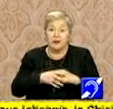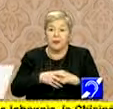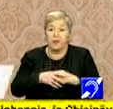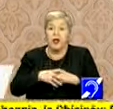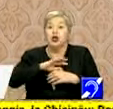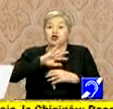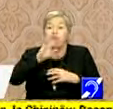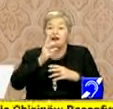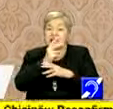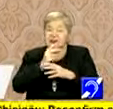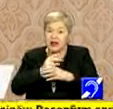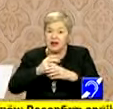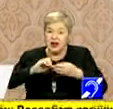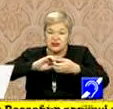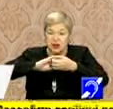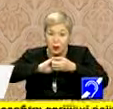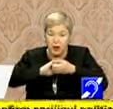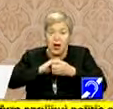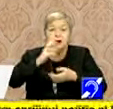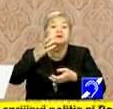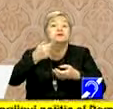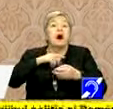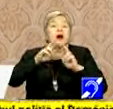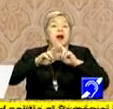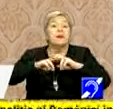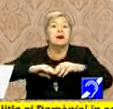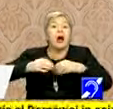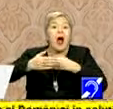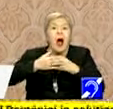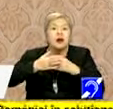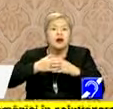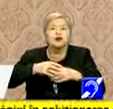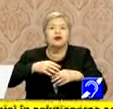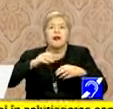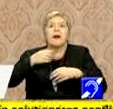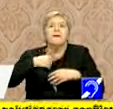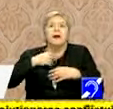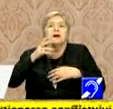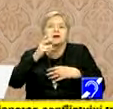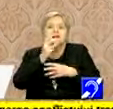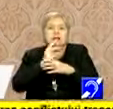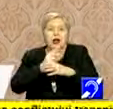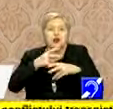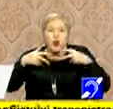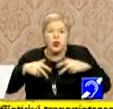unit și în ceea ce privește solidaritatea cu poporul ucrainian, nu